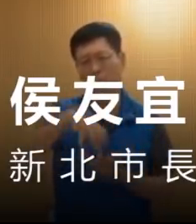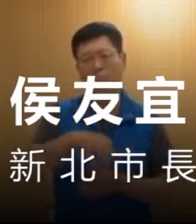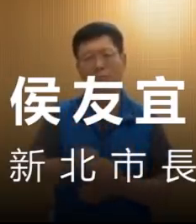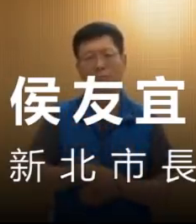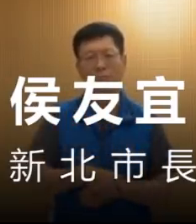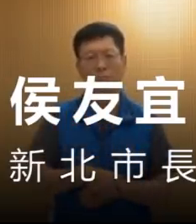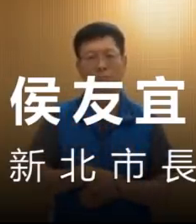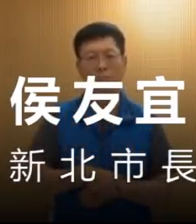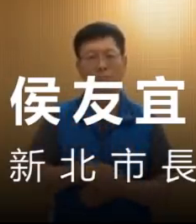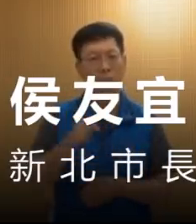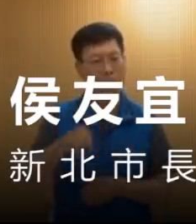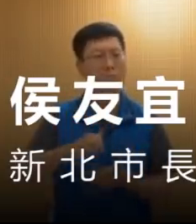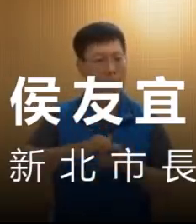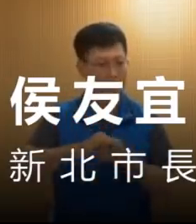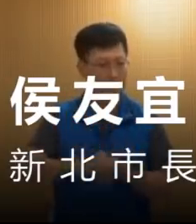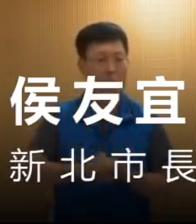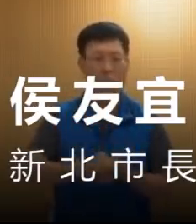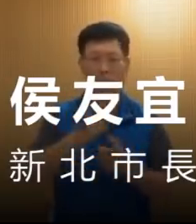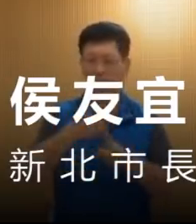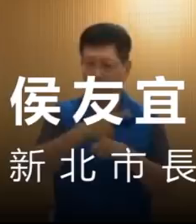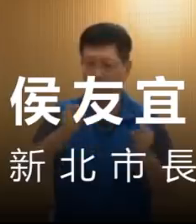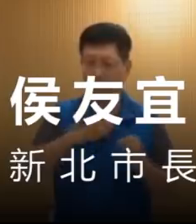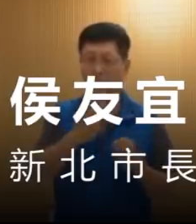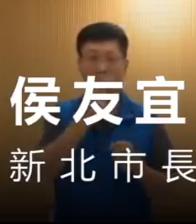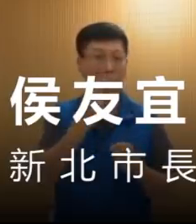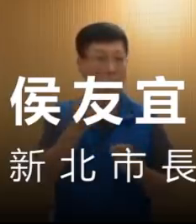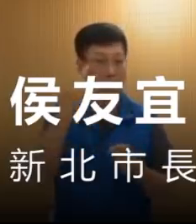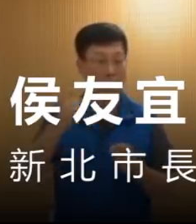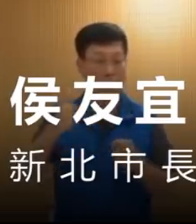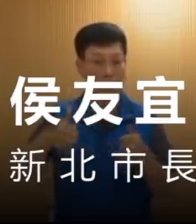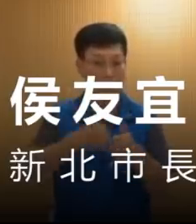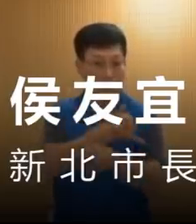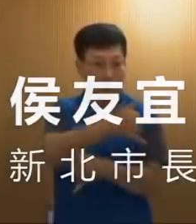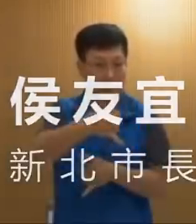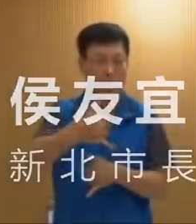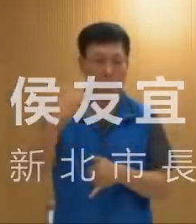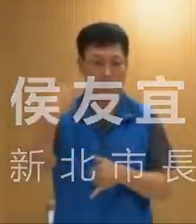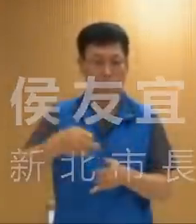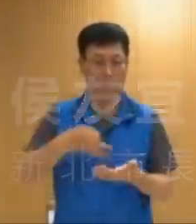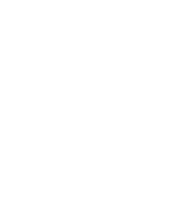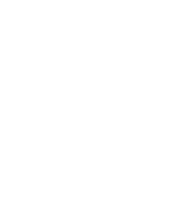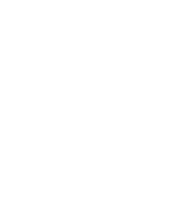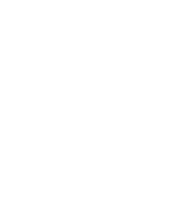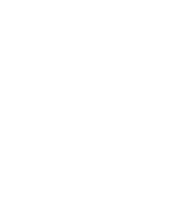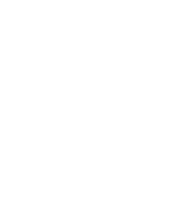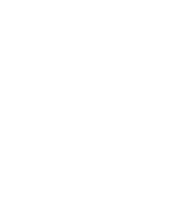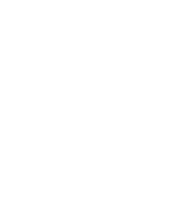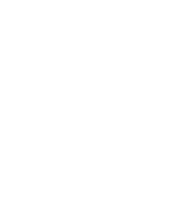部分一定要采梅花座落实10年制。